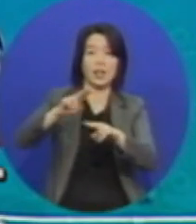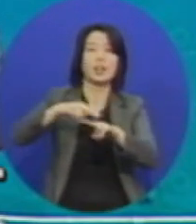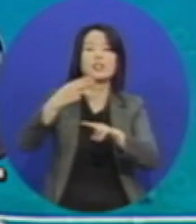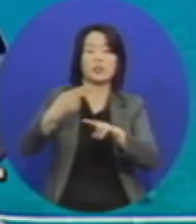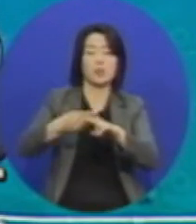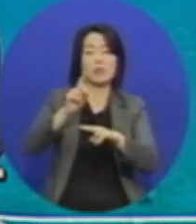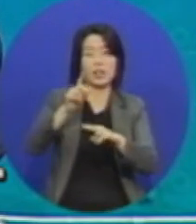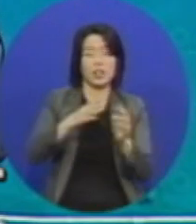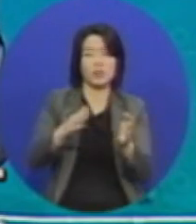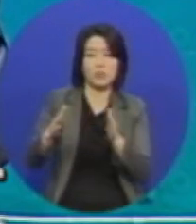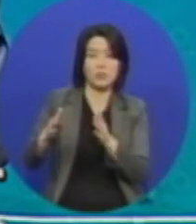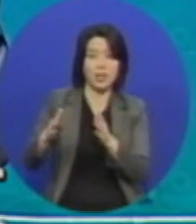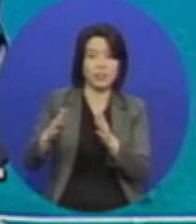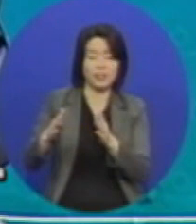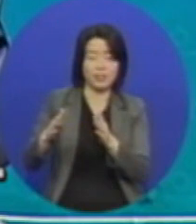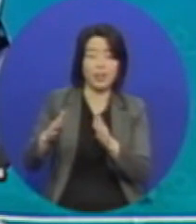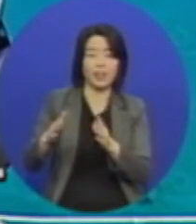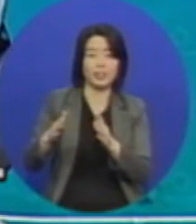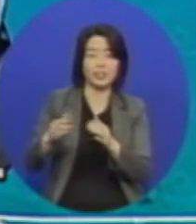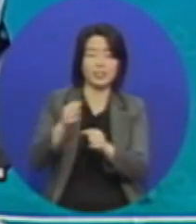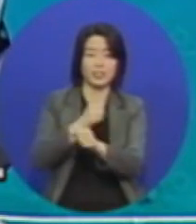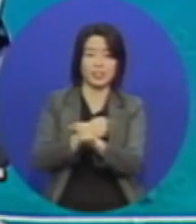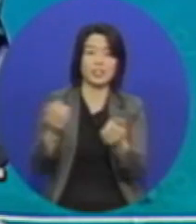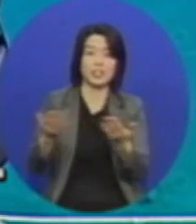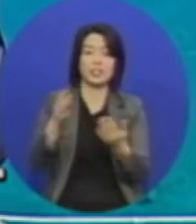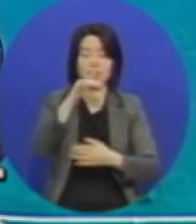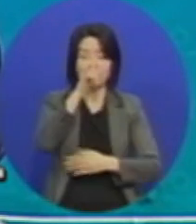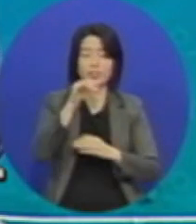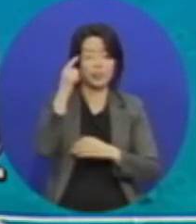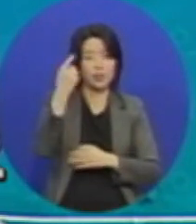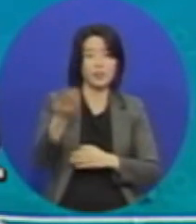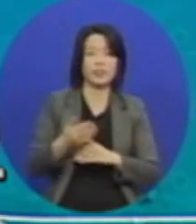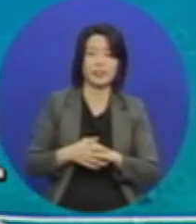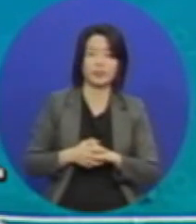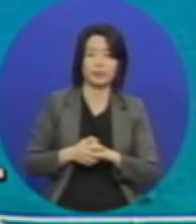준비했습니다 이렇게 하는 아이리 있죠